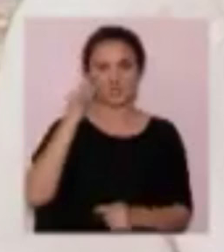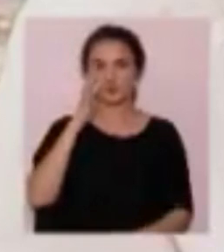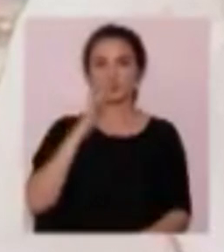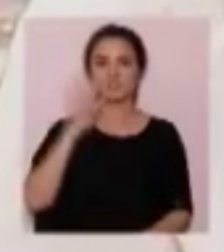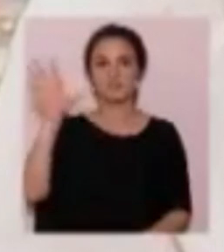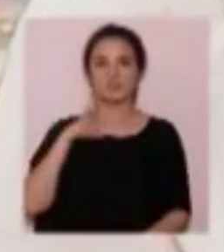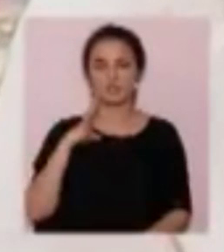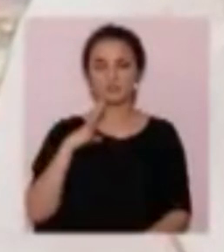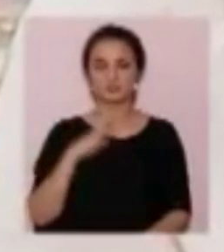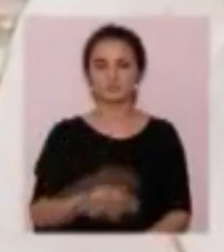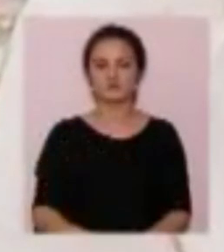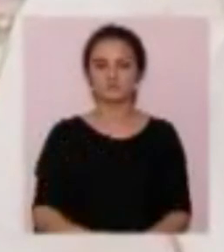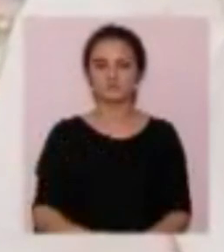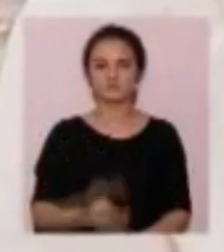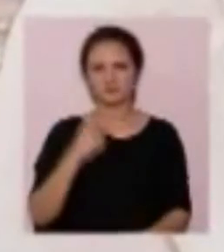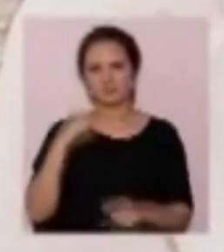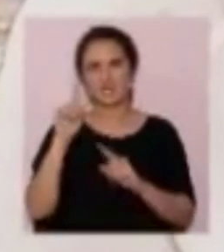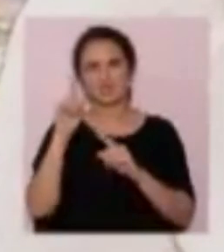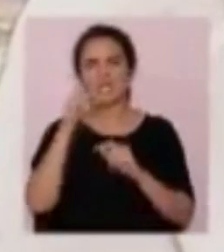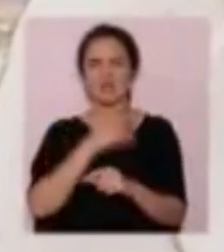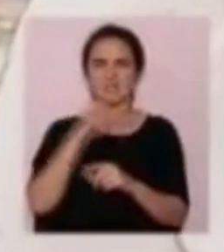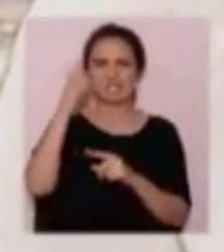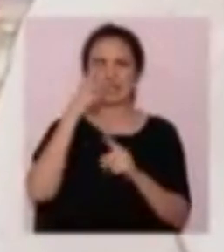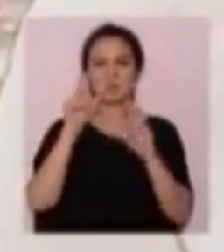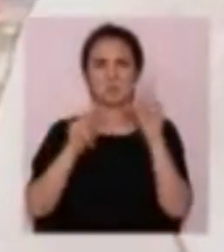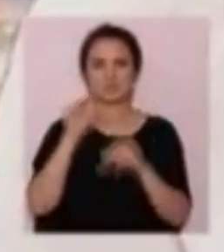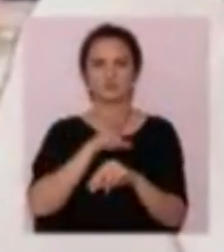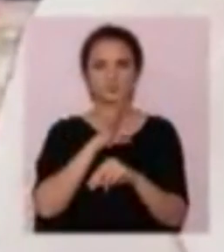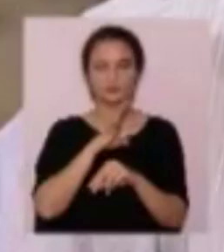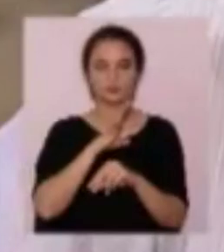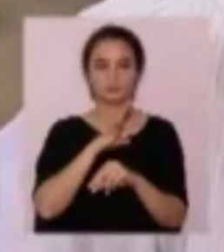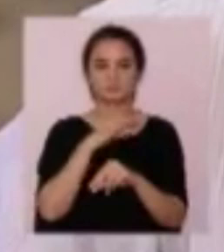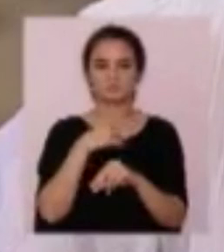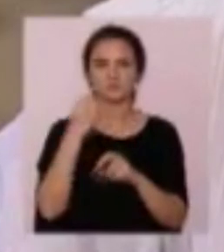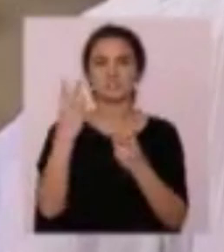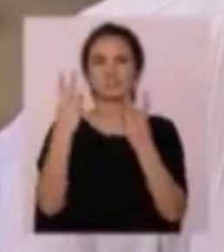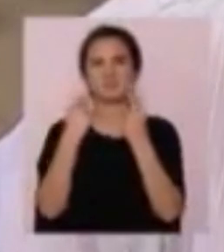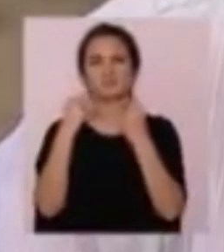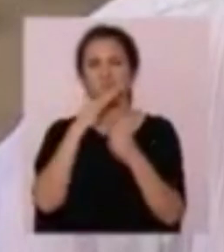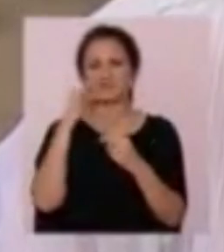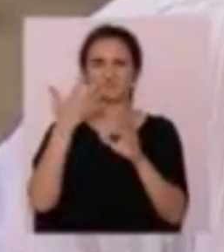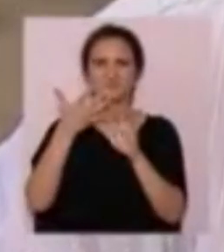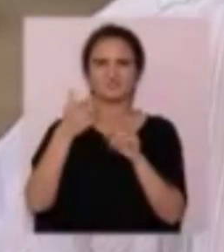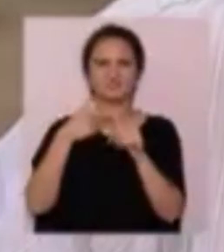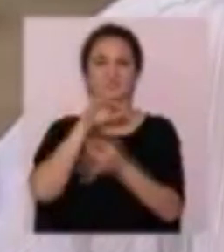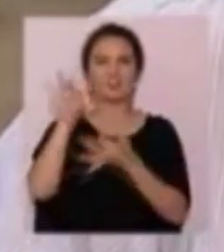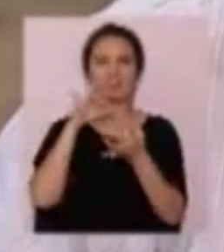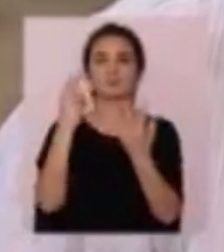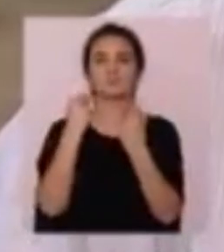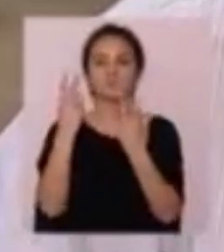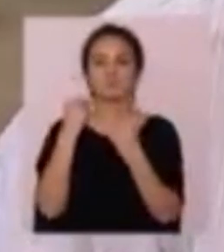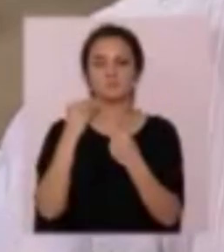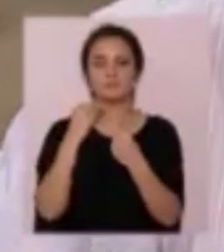ვიყავი. და იქ დაიმედებები რაღაცა მარა ვიცოდი ეს რო რაღაცები გადამეტებული დაპირებები და რაღაცები იყო რაღაცები ანუ